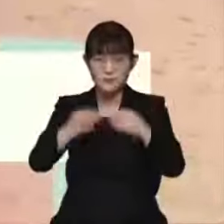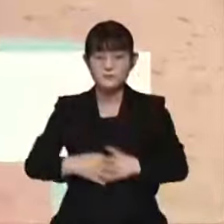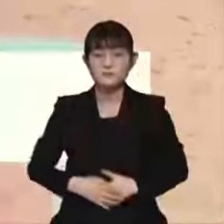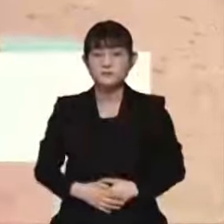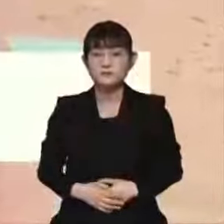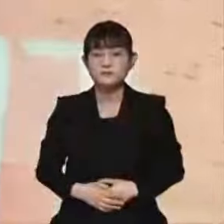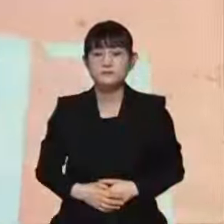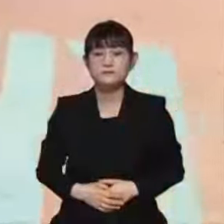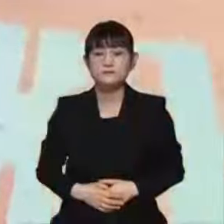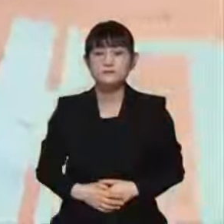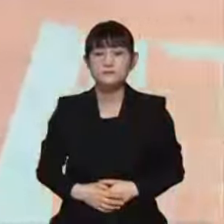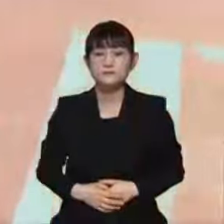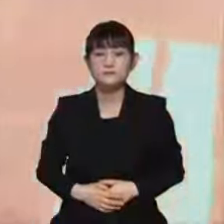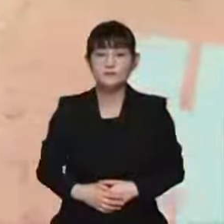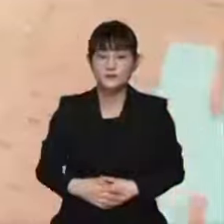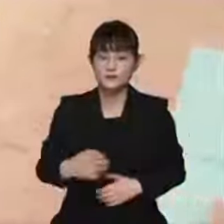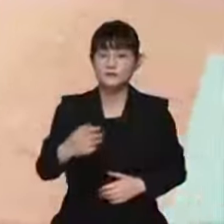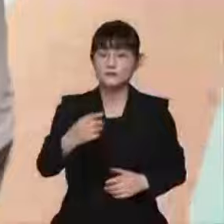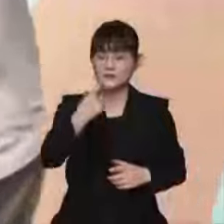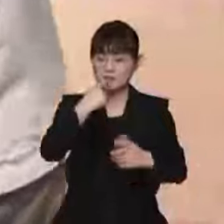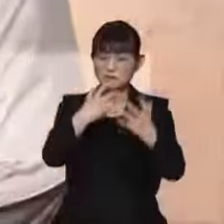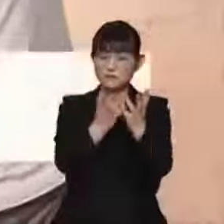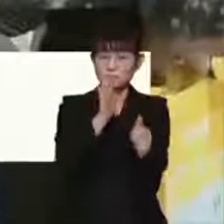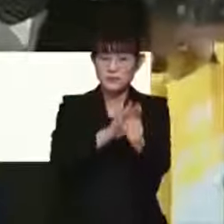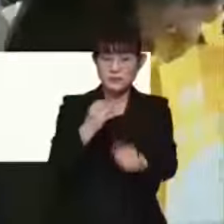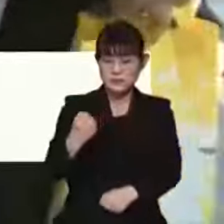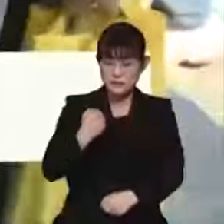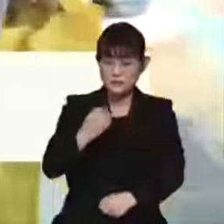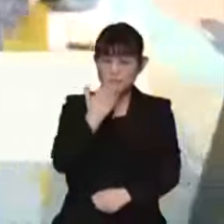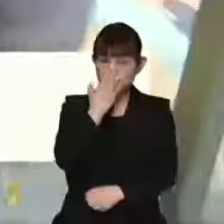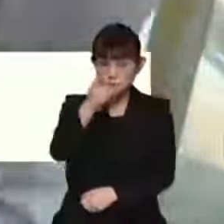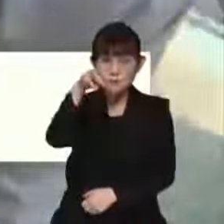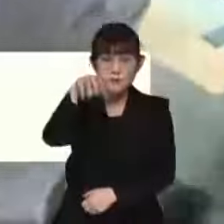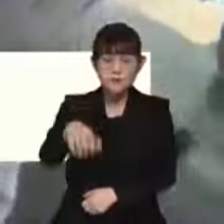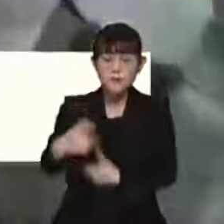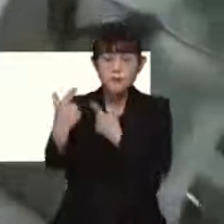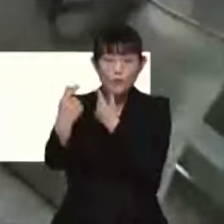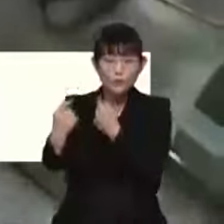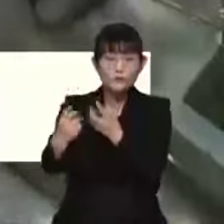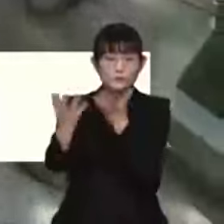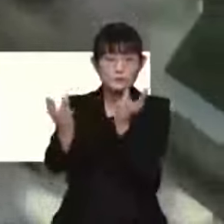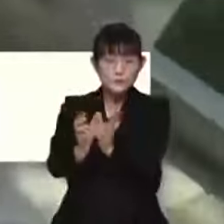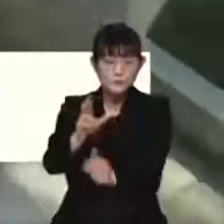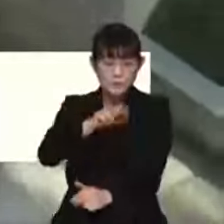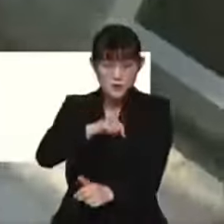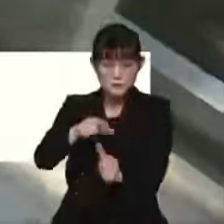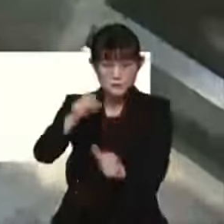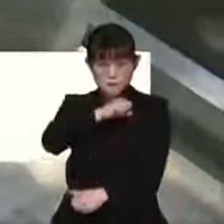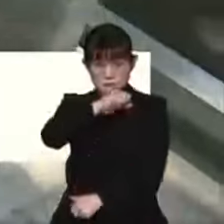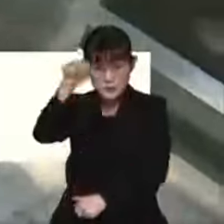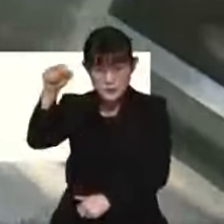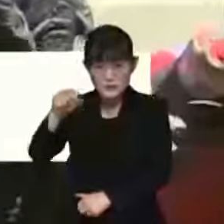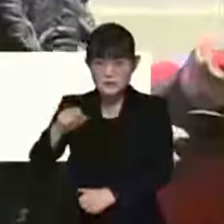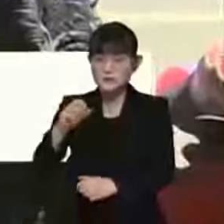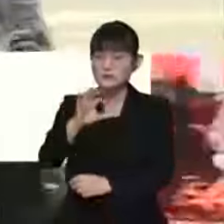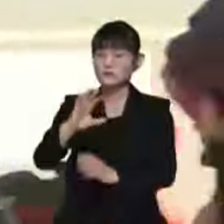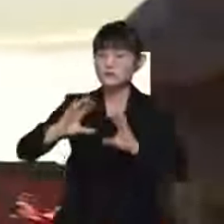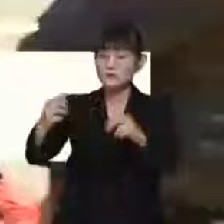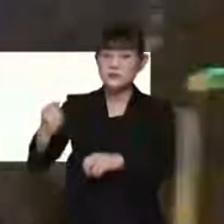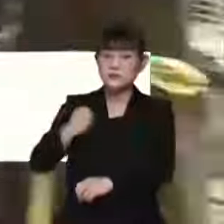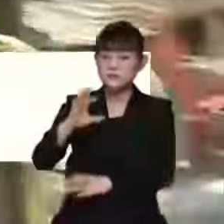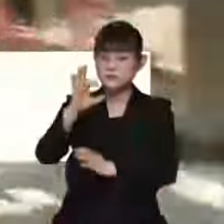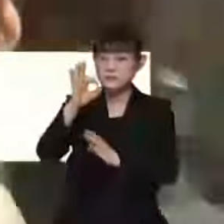다하겠습니다. 민주당 텃밭인 순천에서 처음으로 보수정당 깃발을 꽂은 삼선 관록의 국민의힘 이정현